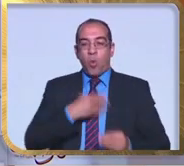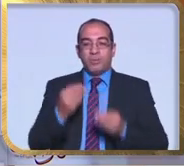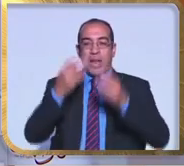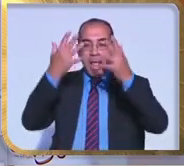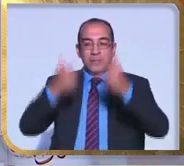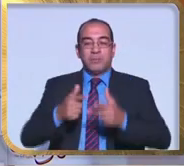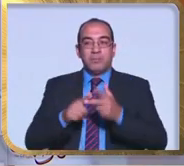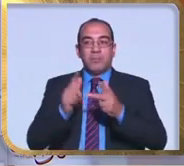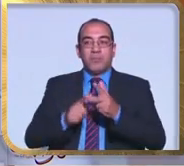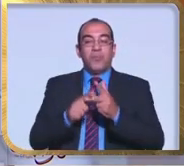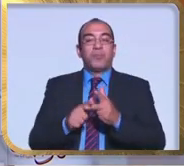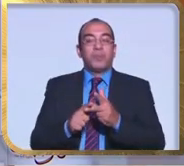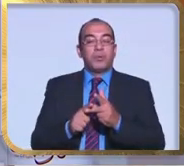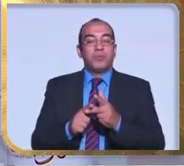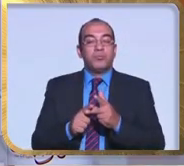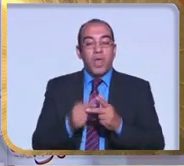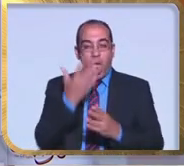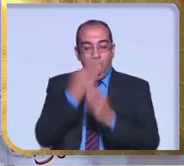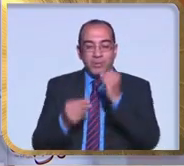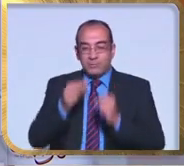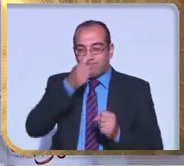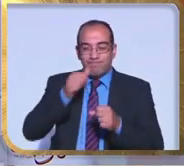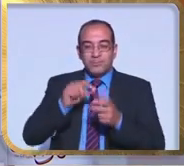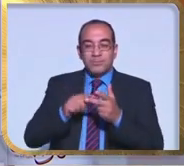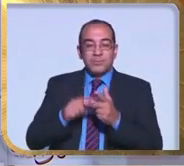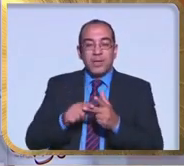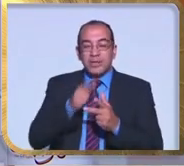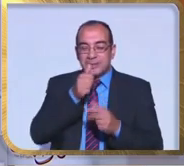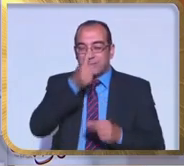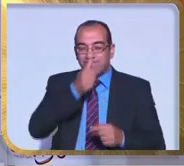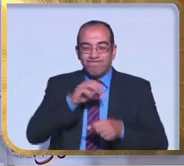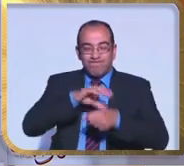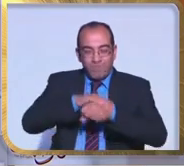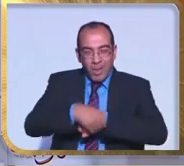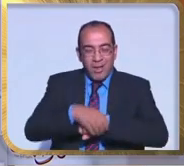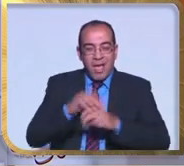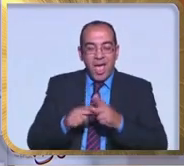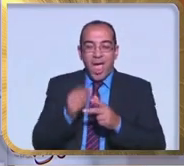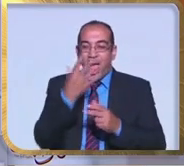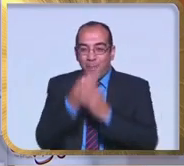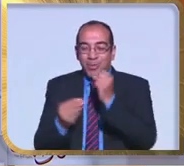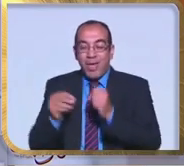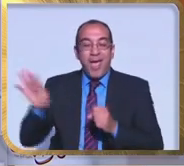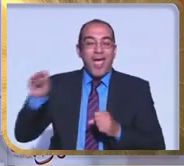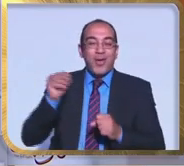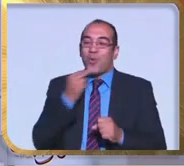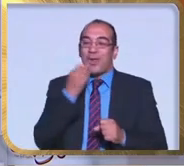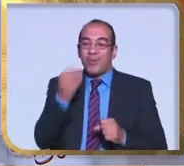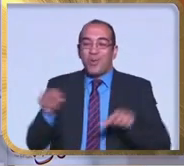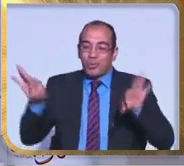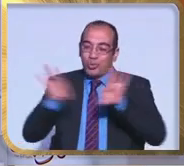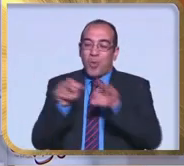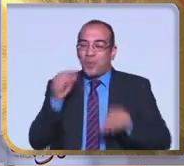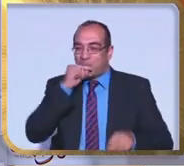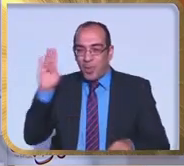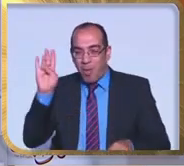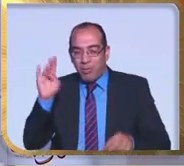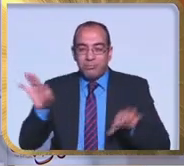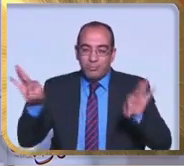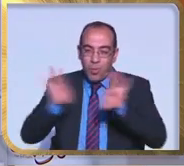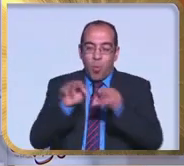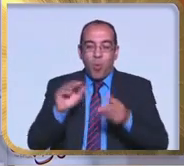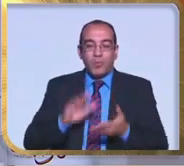بحساب، بحيث ما خليش ابني في ضغط، لأنه طالما ابني عاوز يصالحني عليها وبتقولي الابن بار